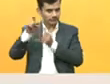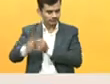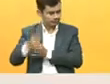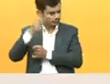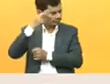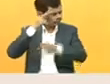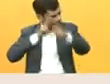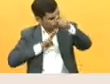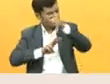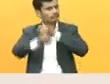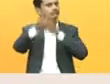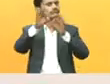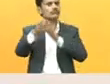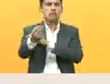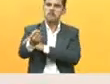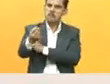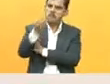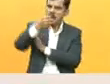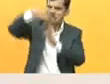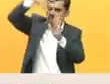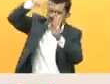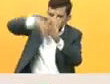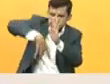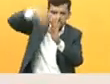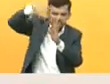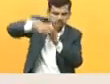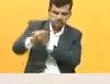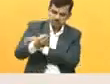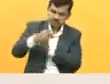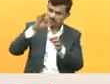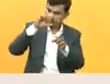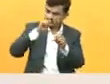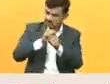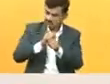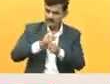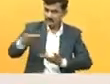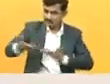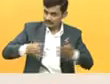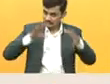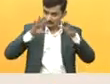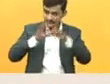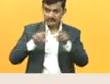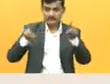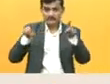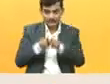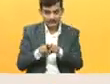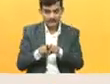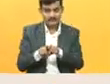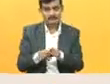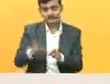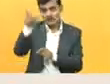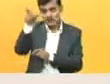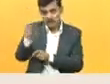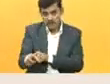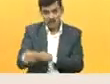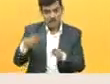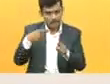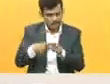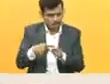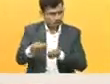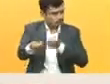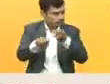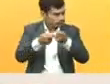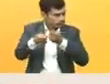थे। साहस तो उनके स्वभाव में रचा बसा था। इतना ही नहीं, वे बहुत कुशल प्रशासक भी